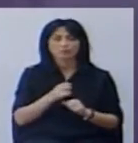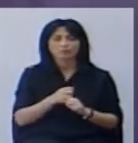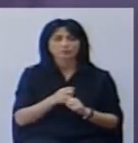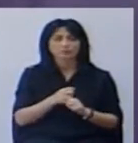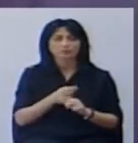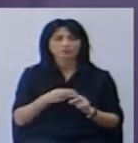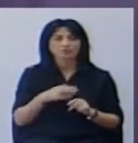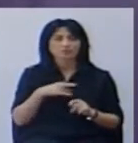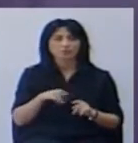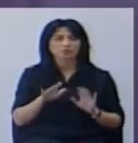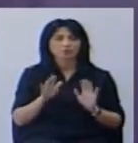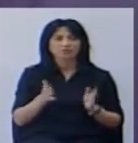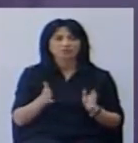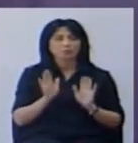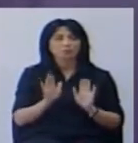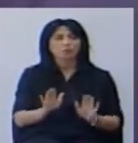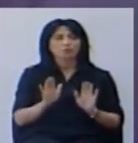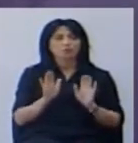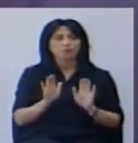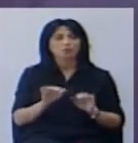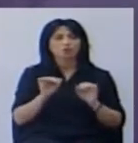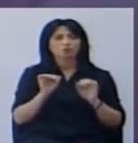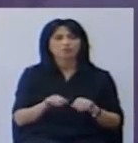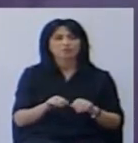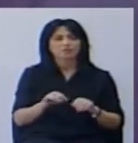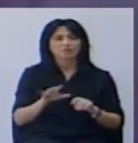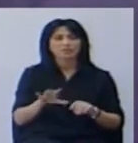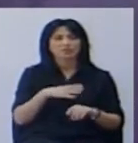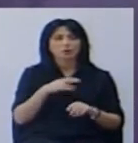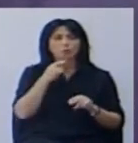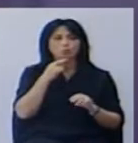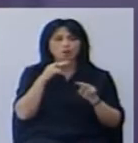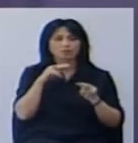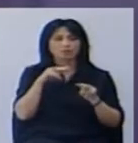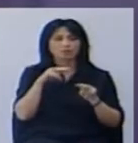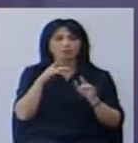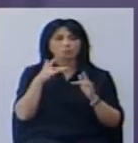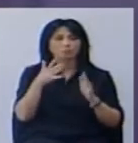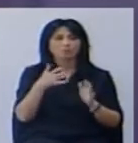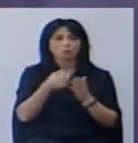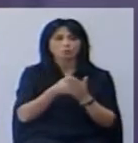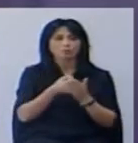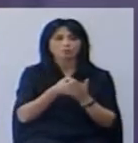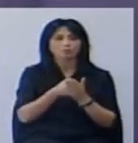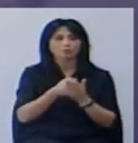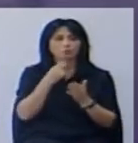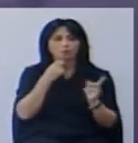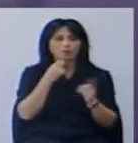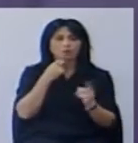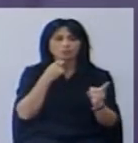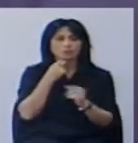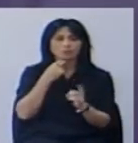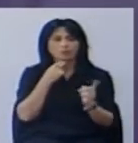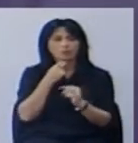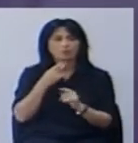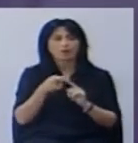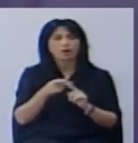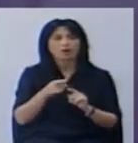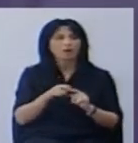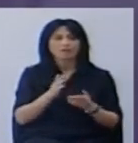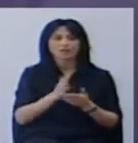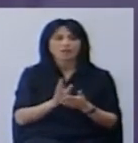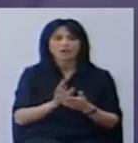ამიტომ ჩვენ ამ შემთხვევაში მხოლოდ და მხოლოდ შეგვიძლია ის, რომ ვიყოთ ყურადღებით, მოვითხოვოთ და გავამახვილოთ ყურადღება ამ მიმართულებით, ორ